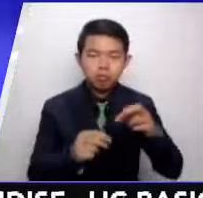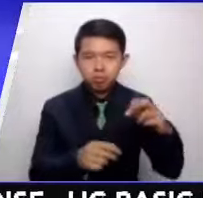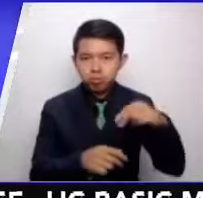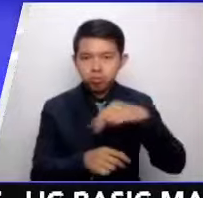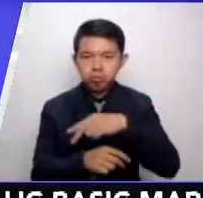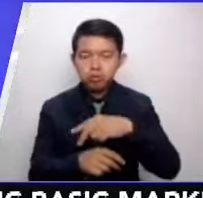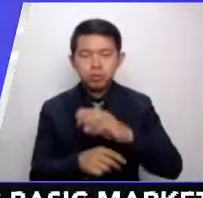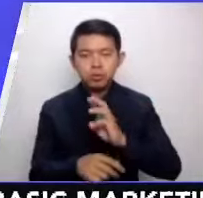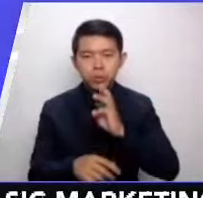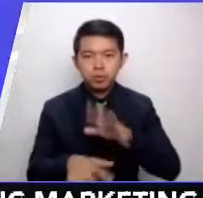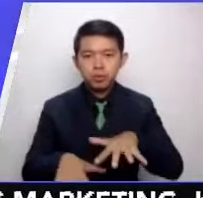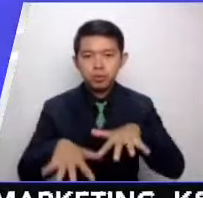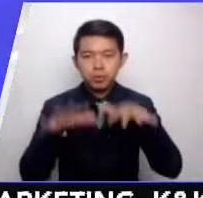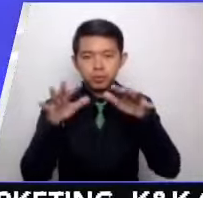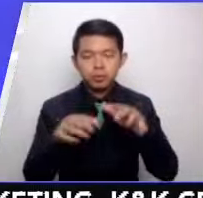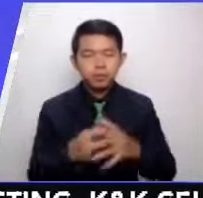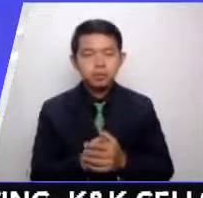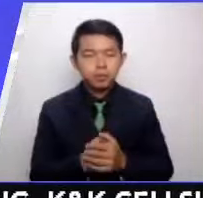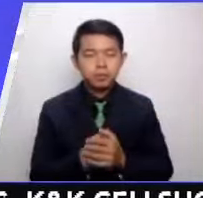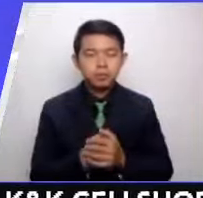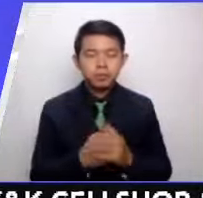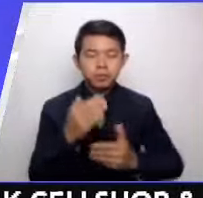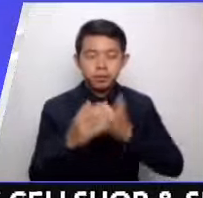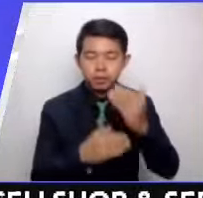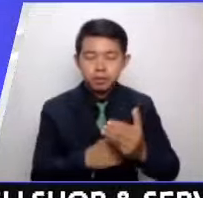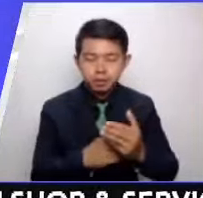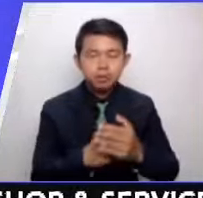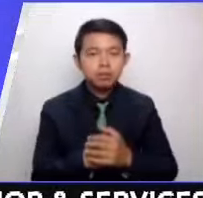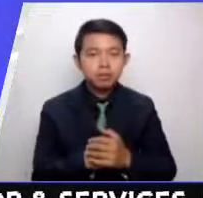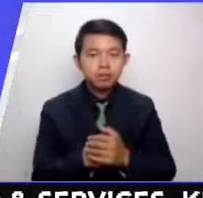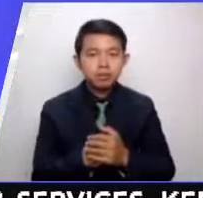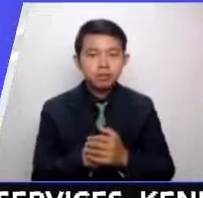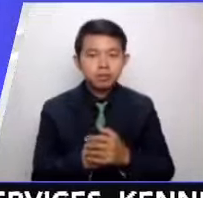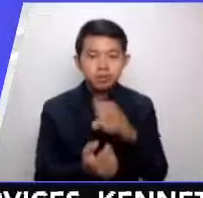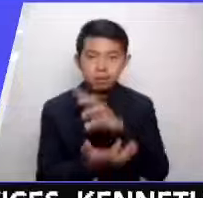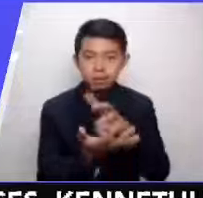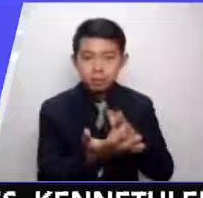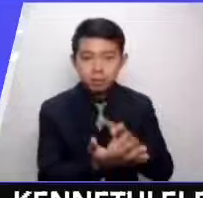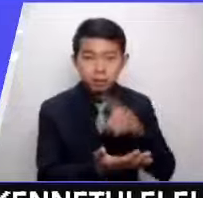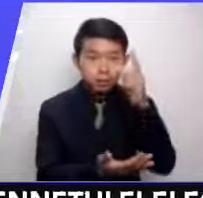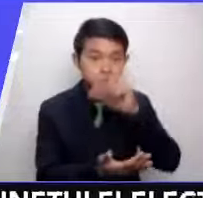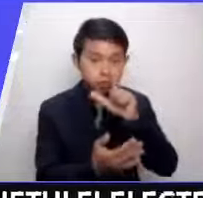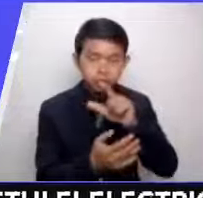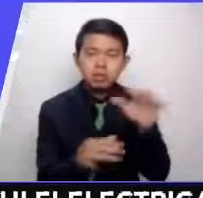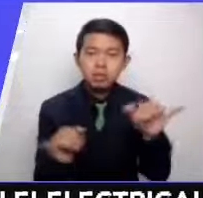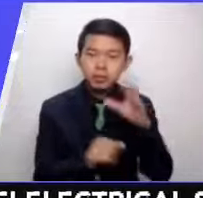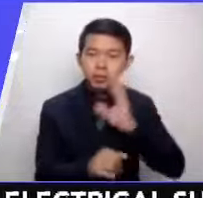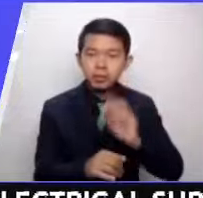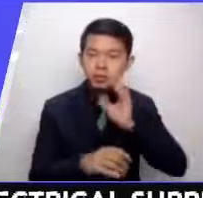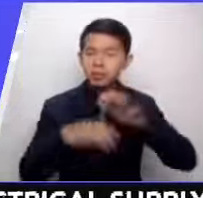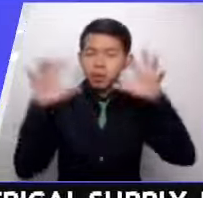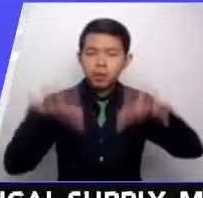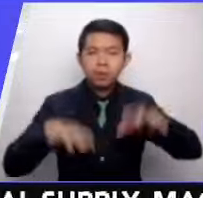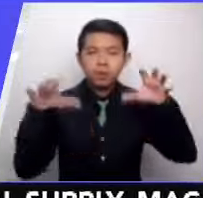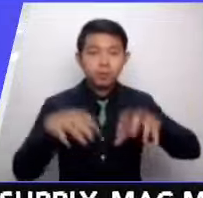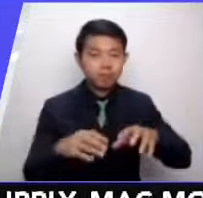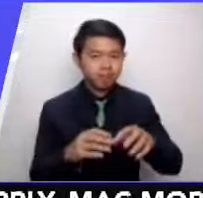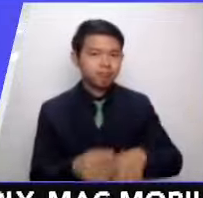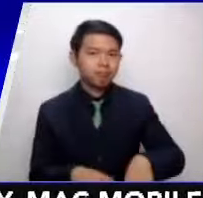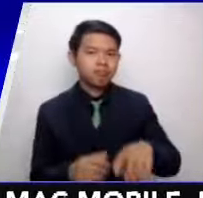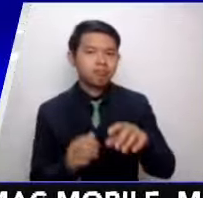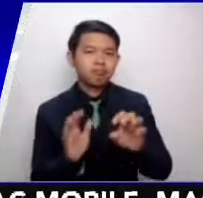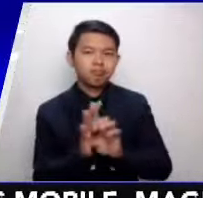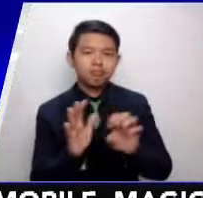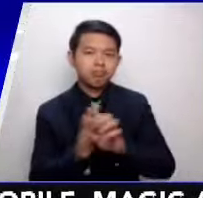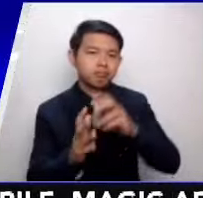Bukod sa Visayas, naranasan din ng pag-ulan at pagbaha sa ilang bahagi ng Luzon, tulad na lang sa bayan ng Pili sa Camarines Sur. Nagdulot pa